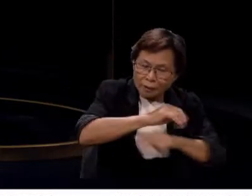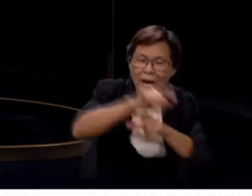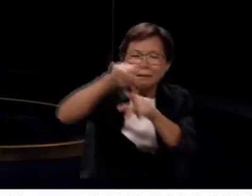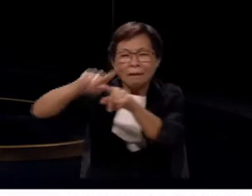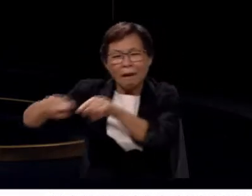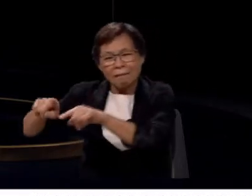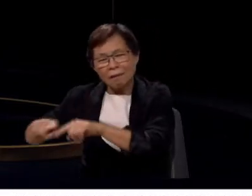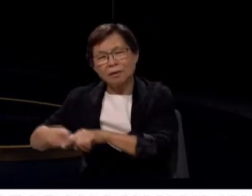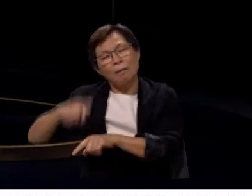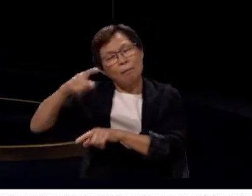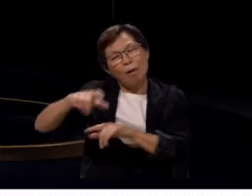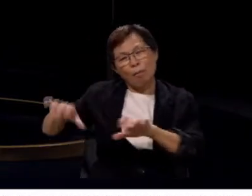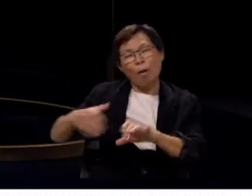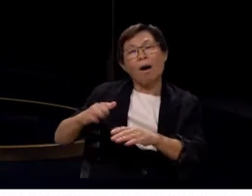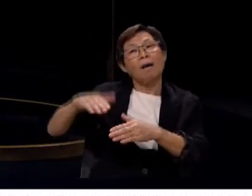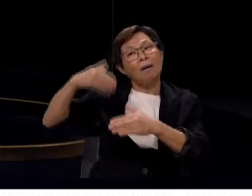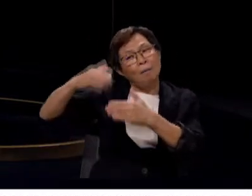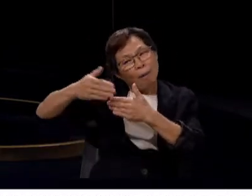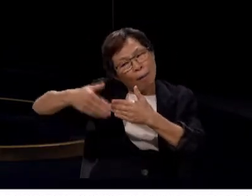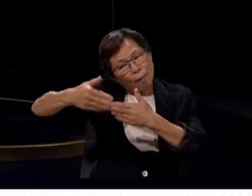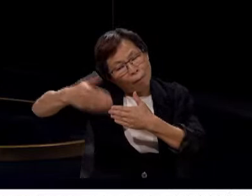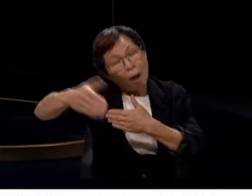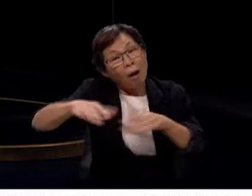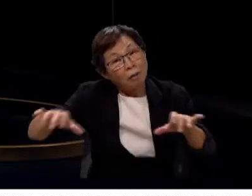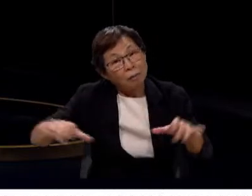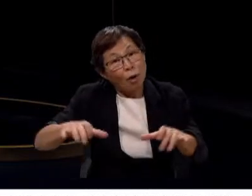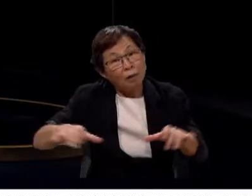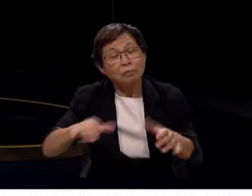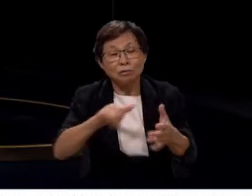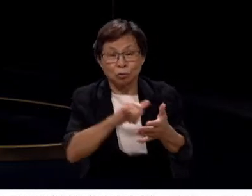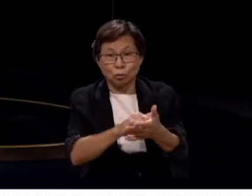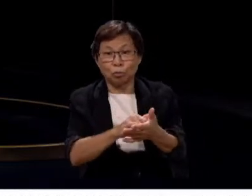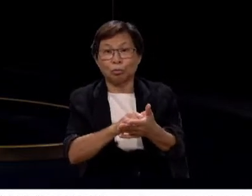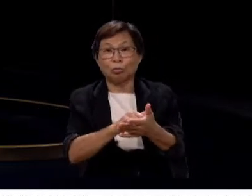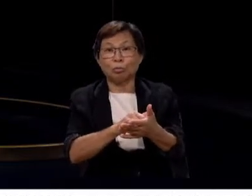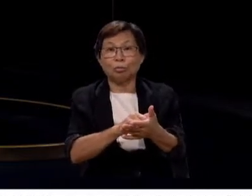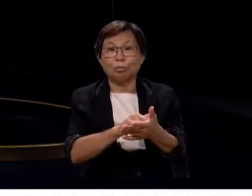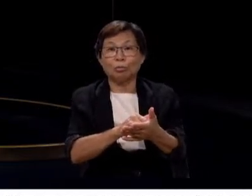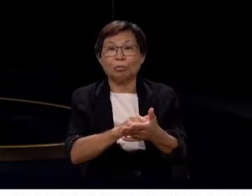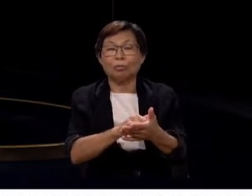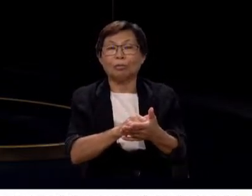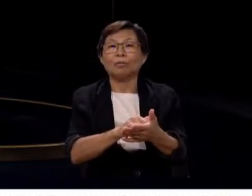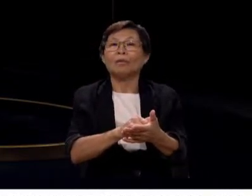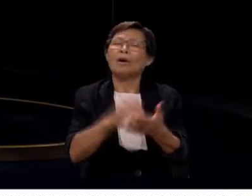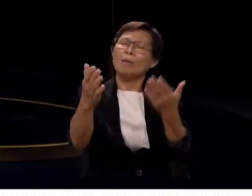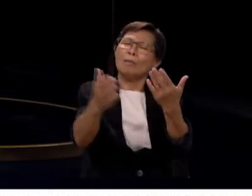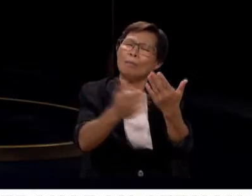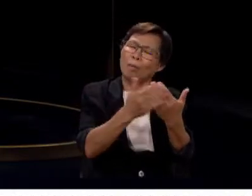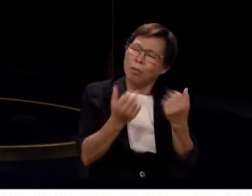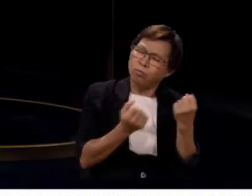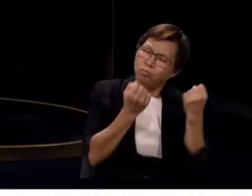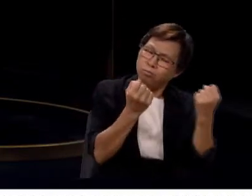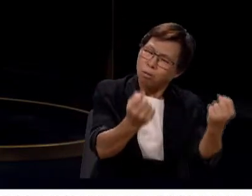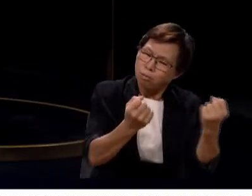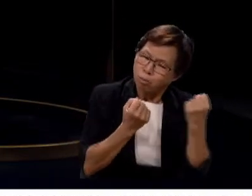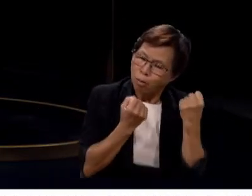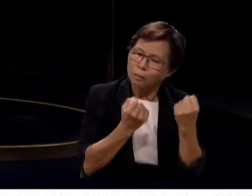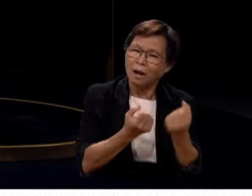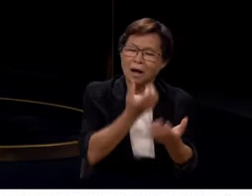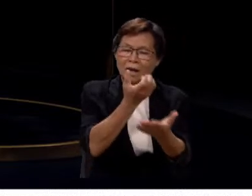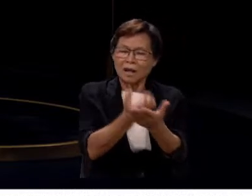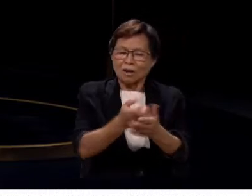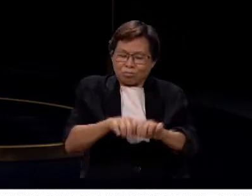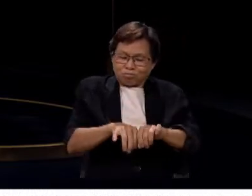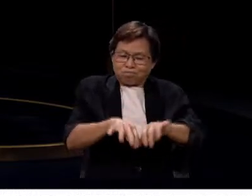dilakukan tersuplai akhirnya app enaknya laksanakan Ini bukan saja memudahkan pergerakan orang Hai mengembangkan